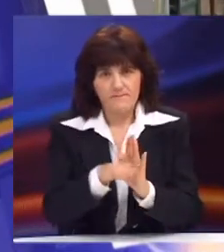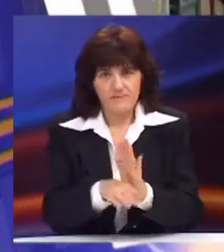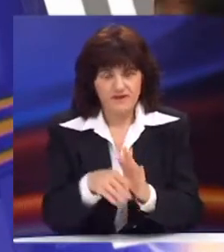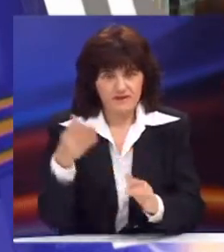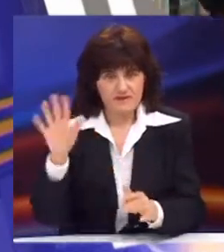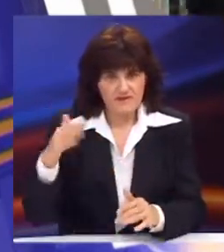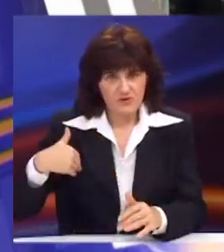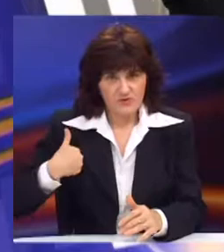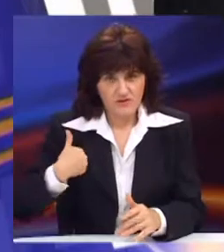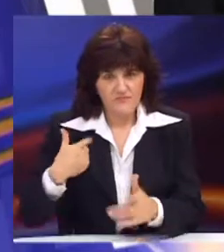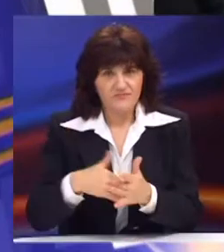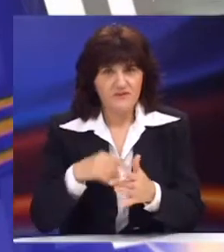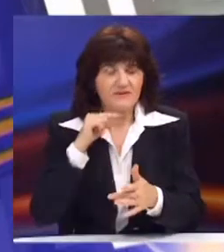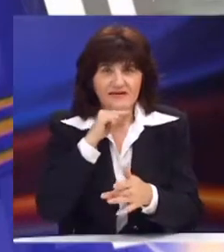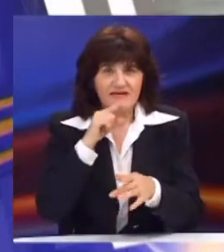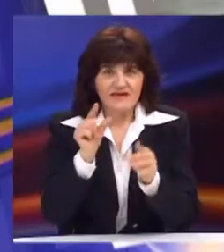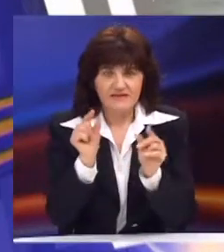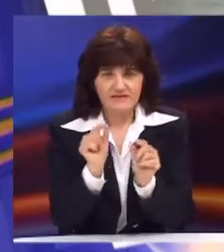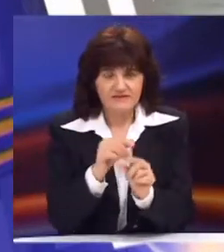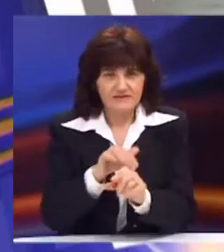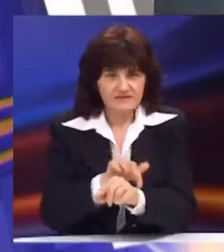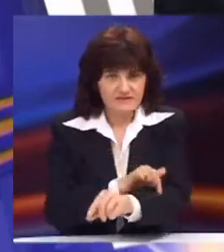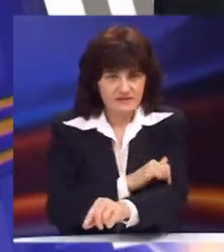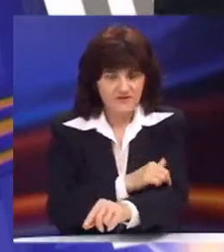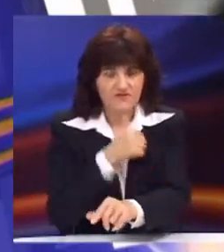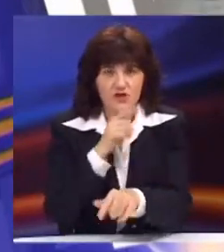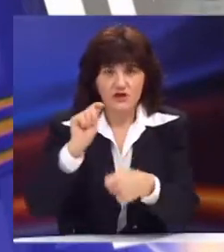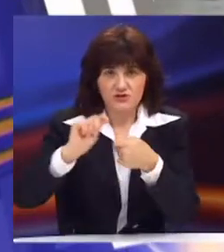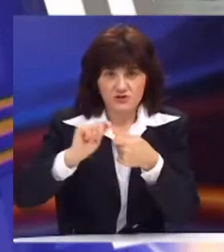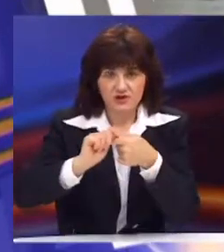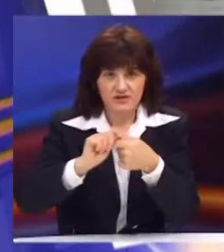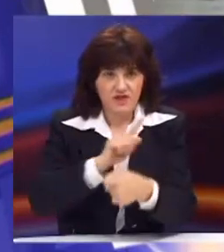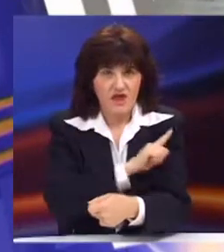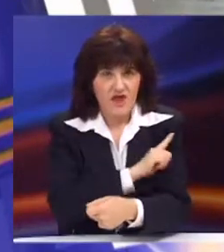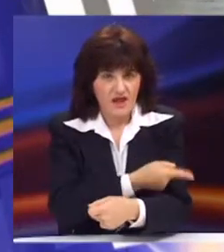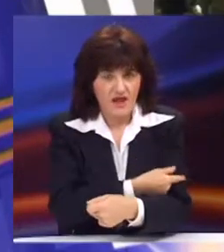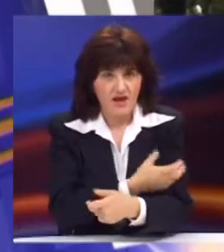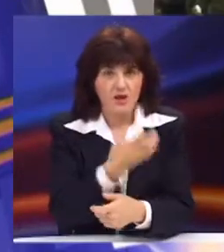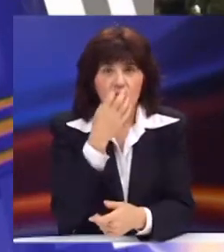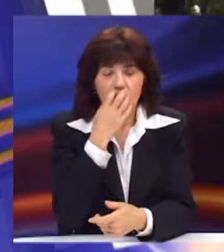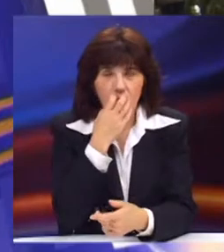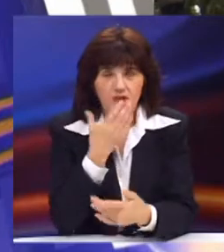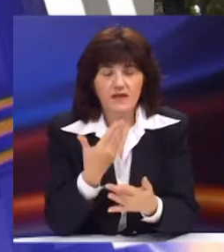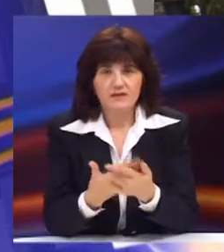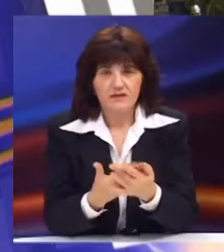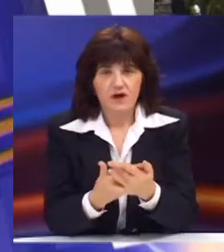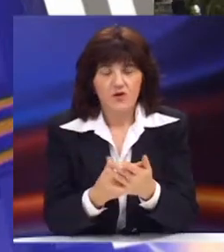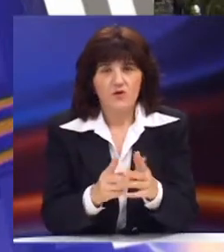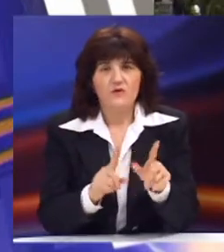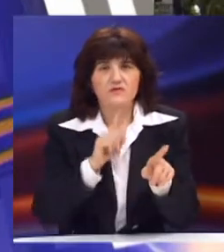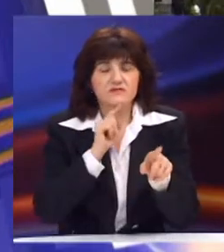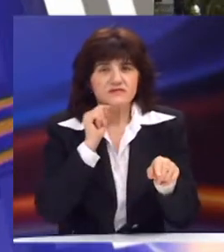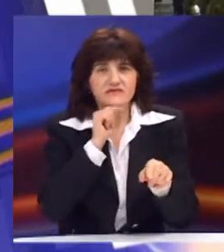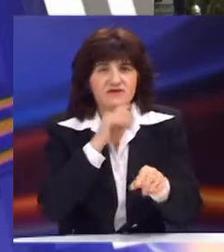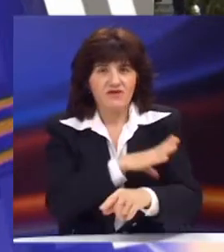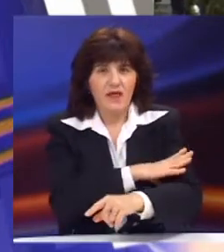Sa padom spoljne temperature dolazi do sužavanja krvnih sudova jer organizam na taj način štedi energiju i teži da se ugreje. To može dovesti